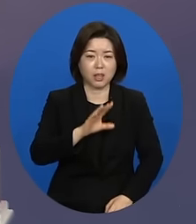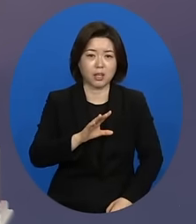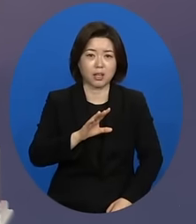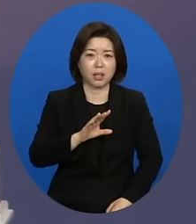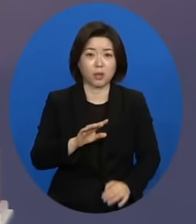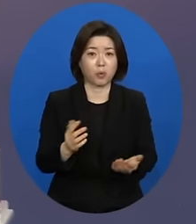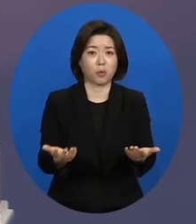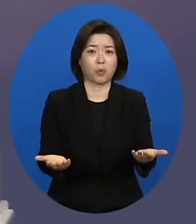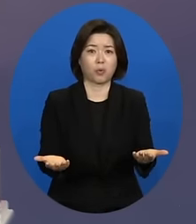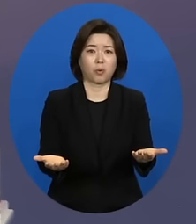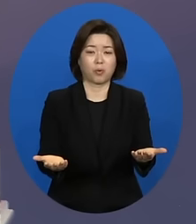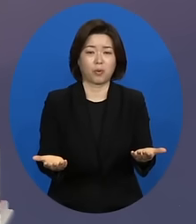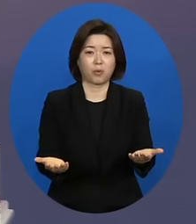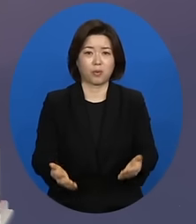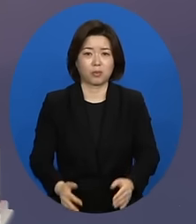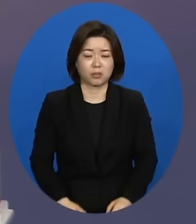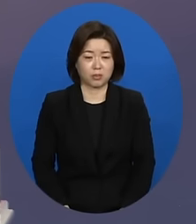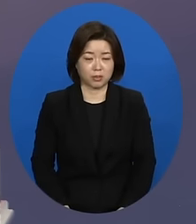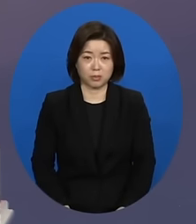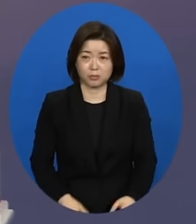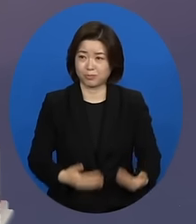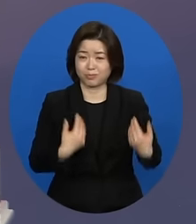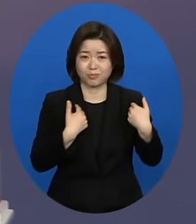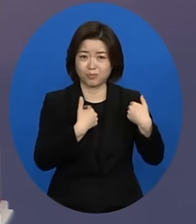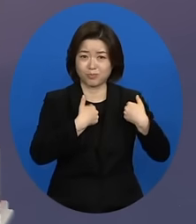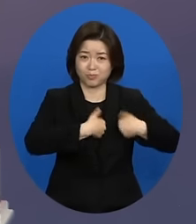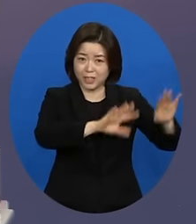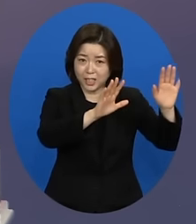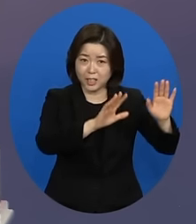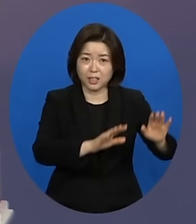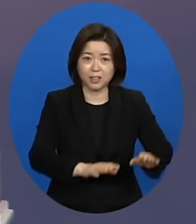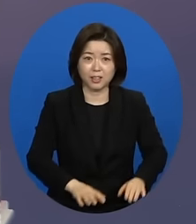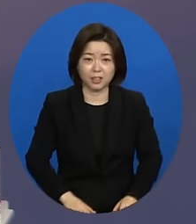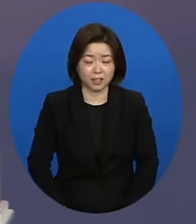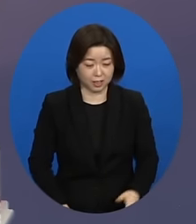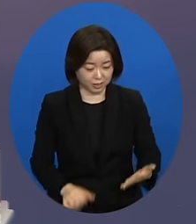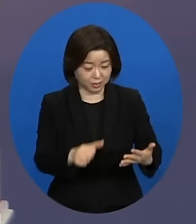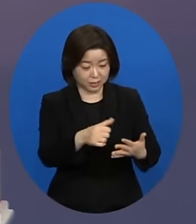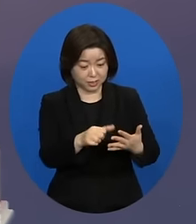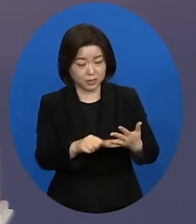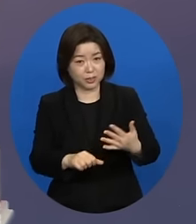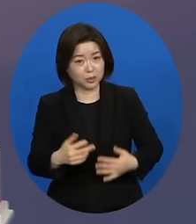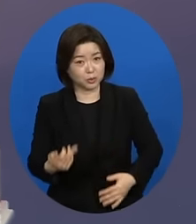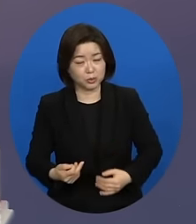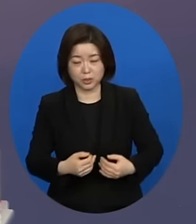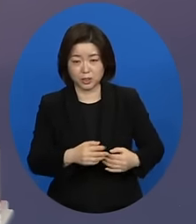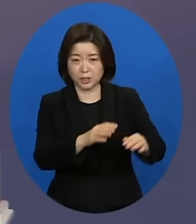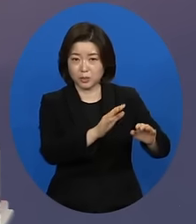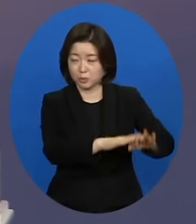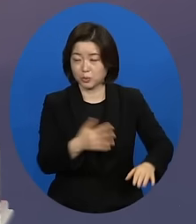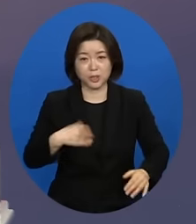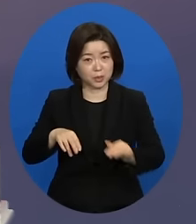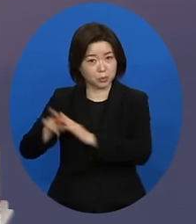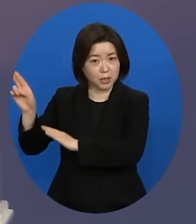어떻게 해요? 때려치워요? 동생들 놔두고 도망갈까요?